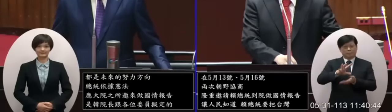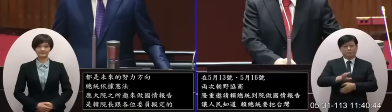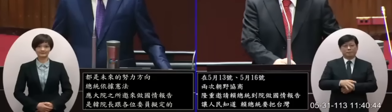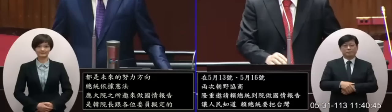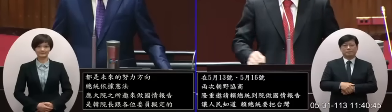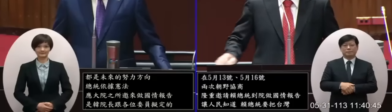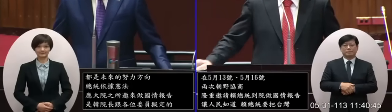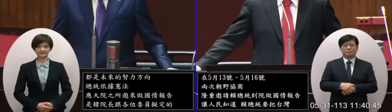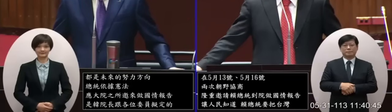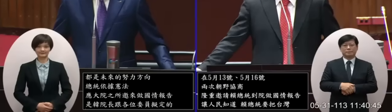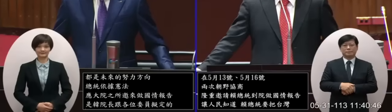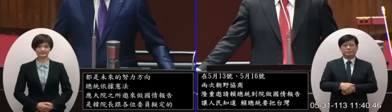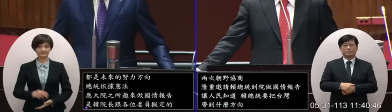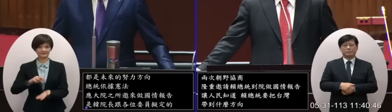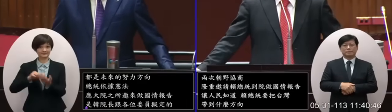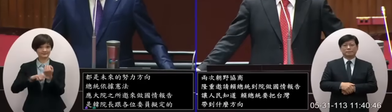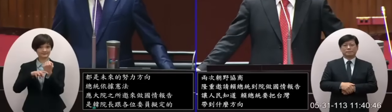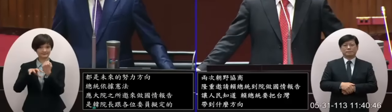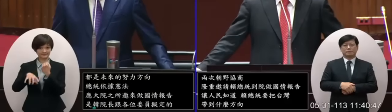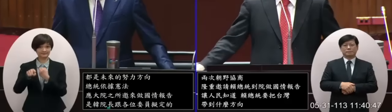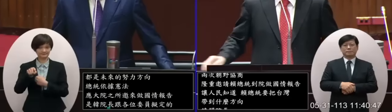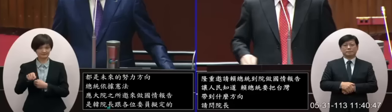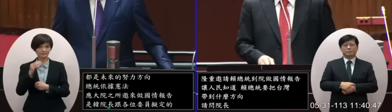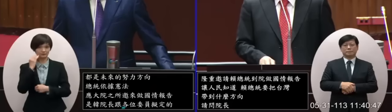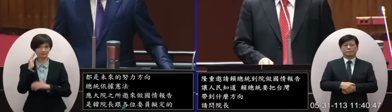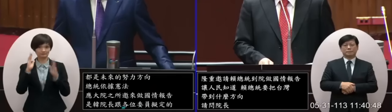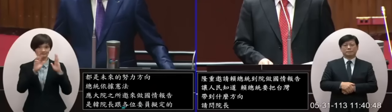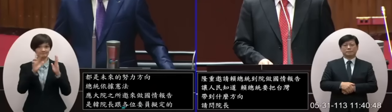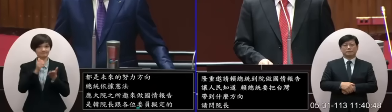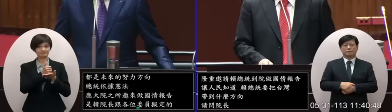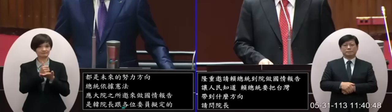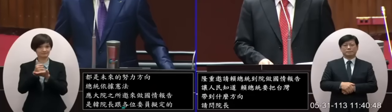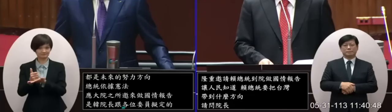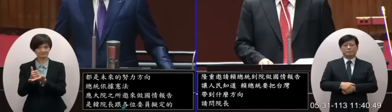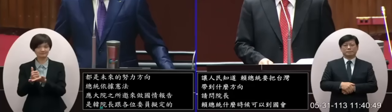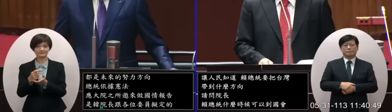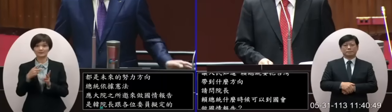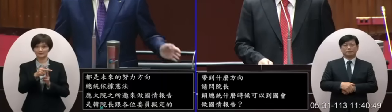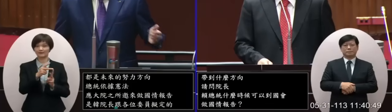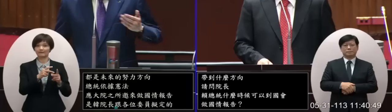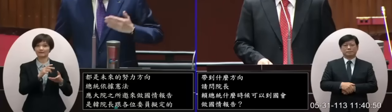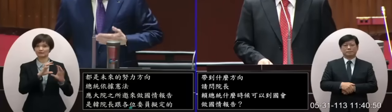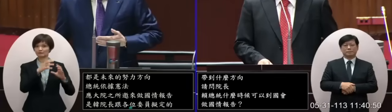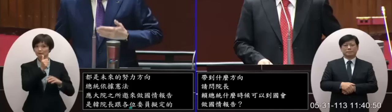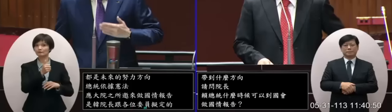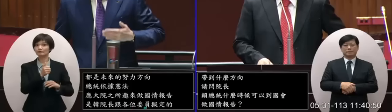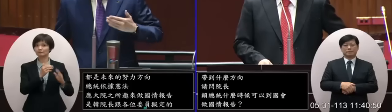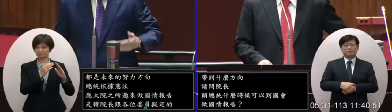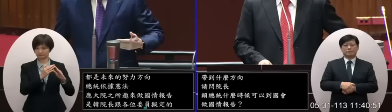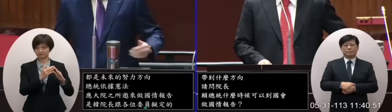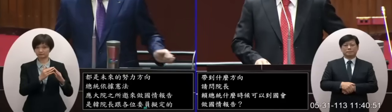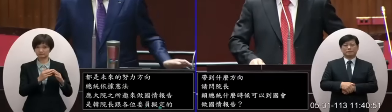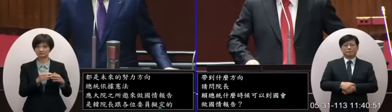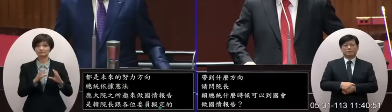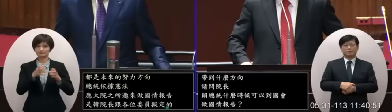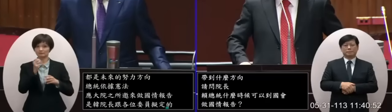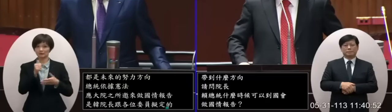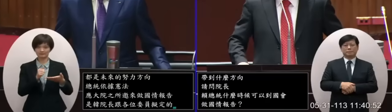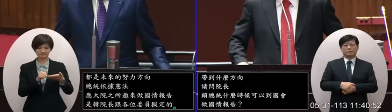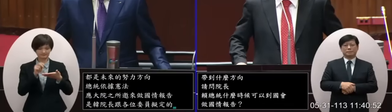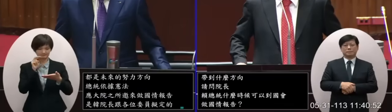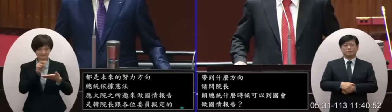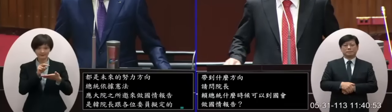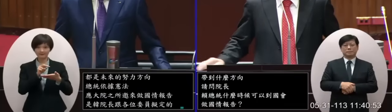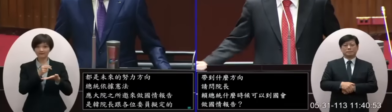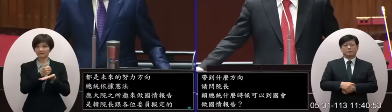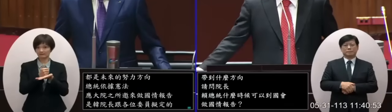告？ 只要大院这个正式的邀请到达总统府，当总统本身看到这个邀请